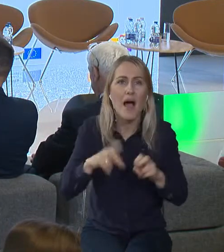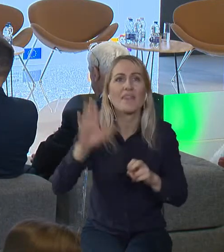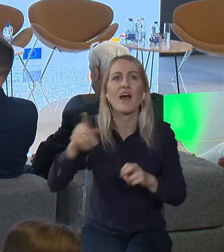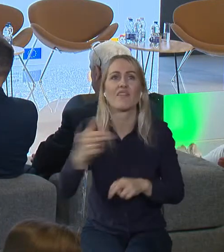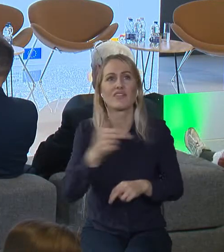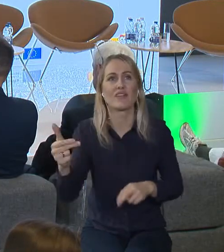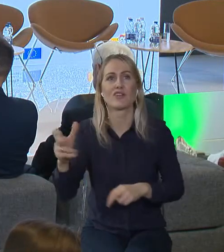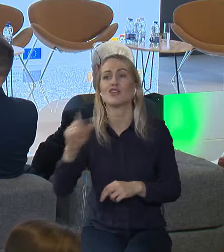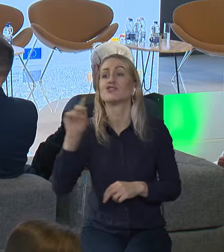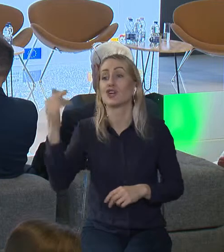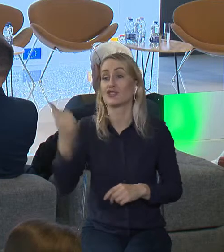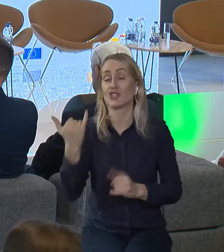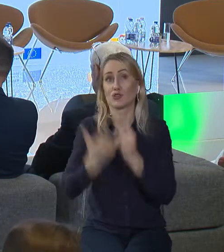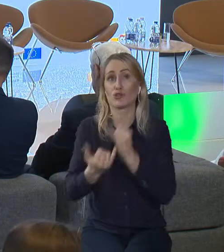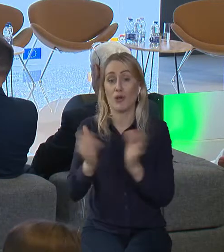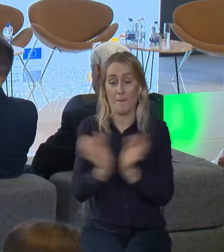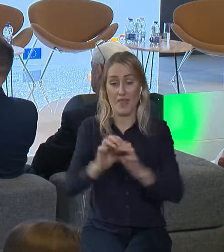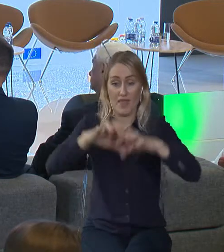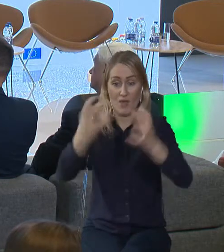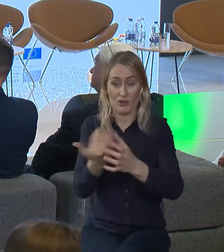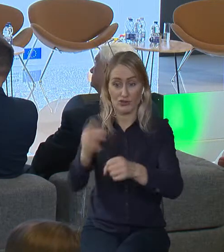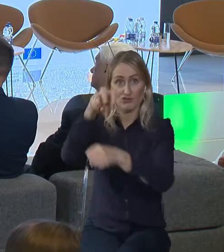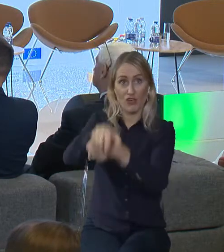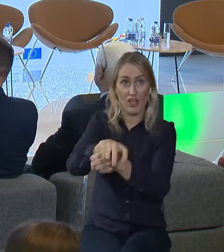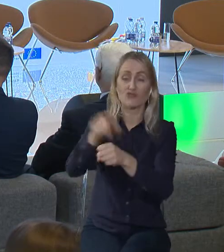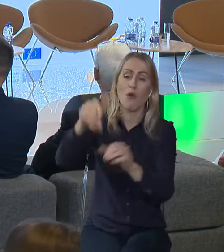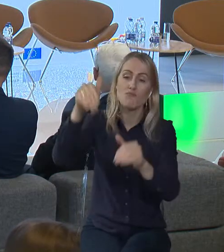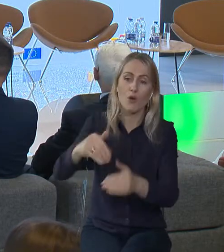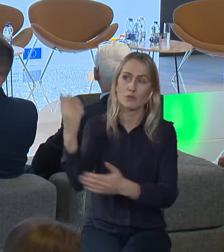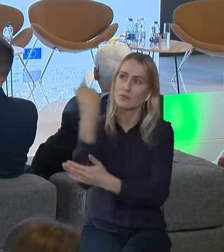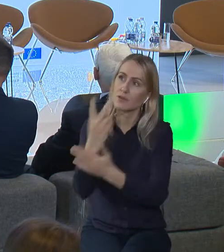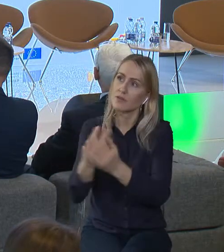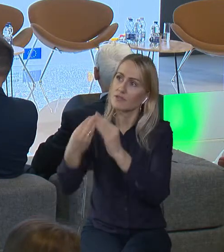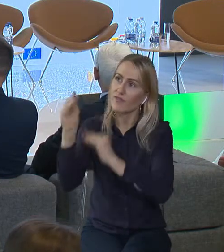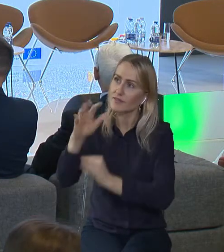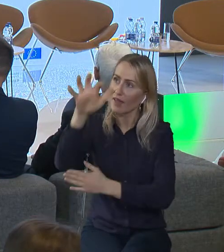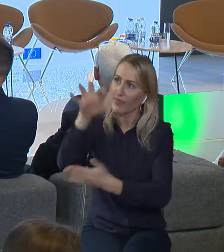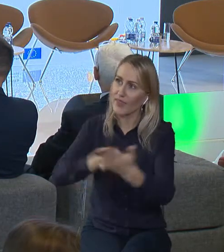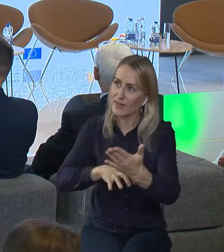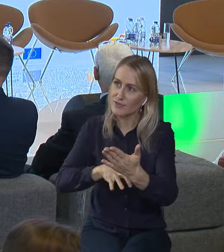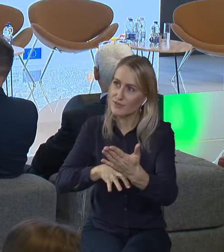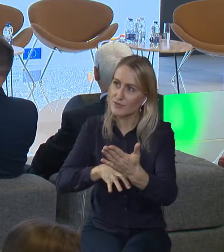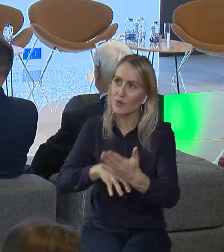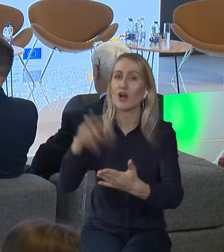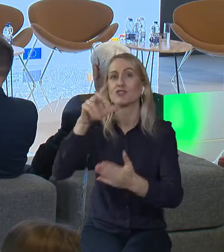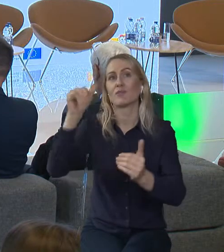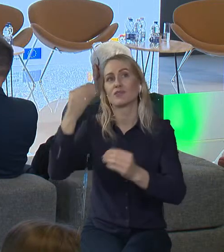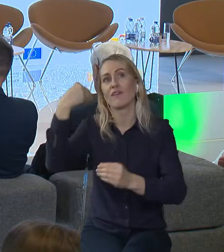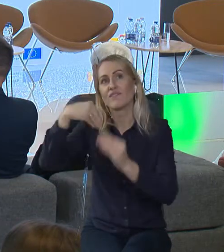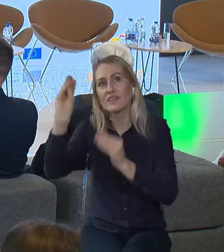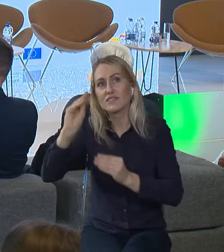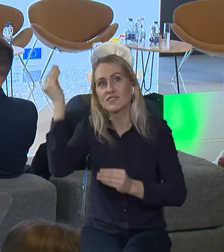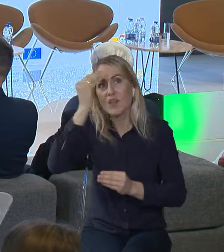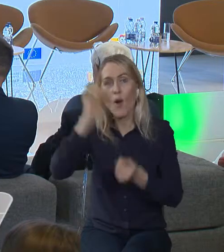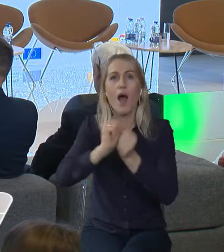że dziecko siedzące na piłce jest w stanie więcej przeczytać tekstu czytanego, czy więcej się nauczyć, lepiej